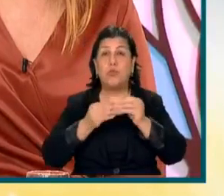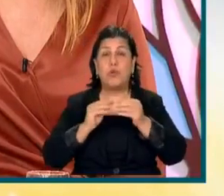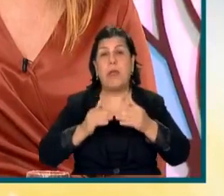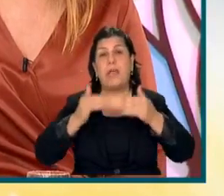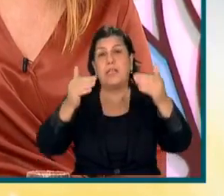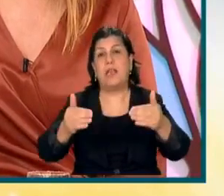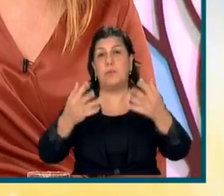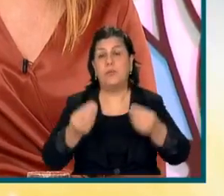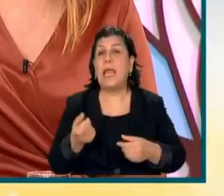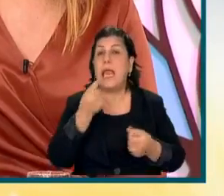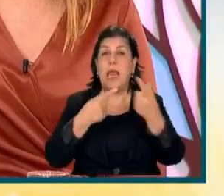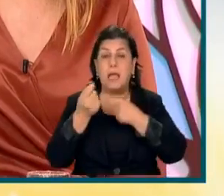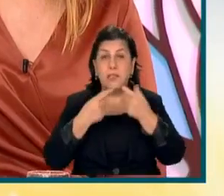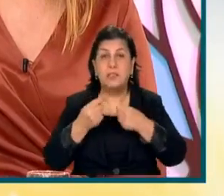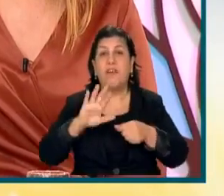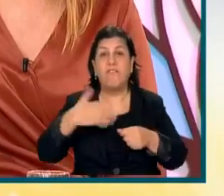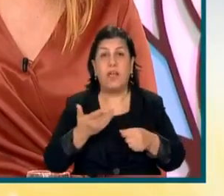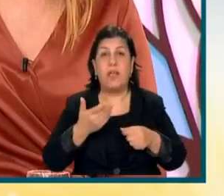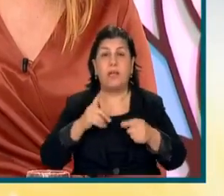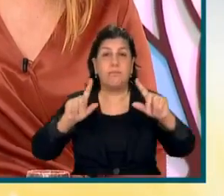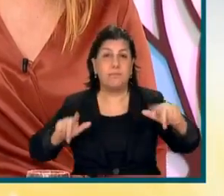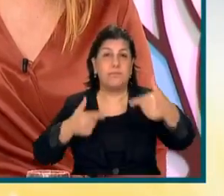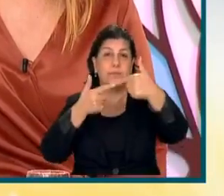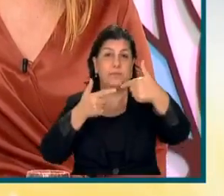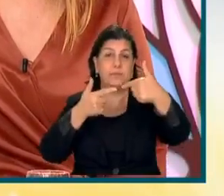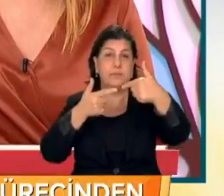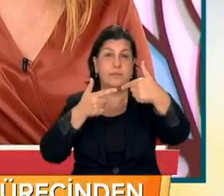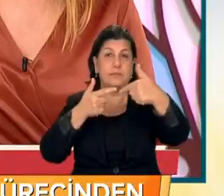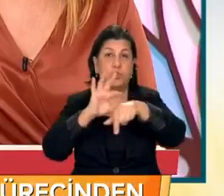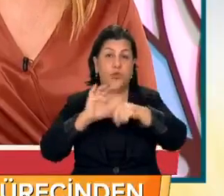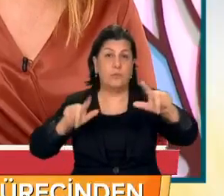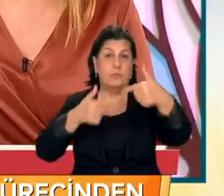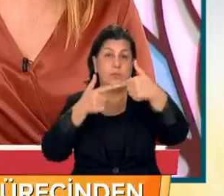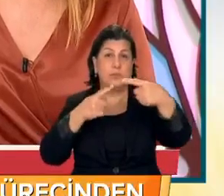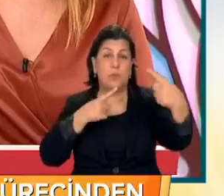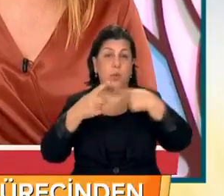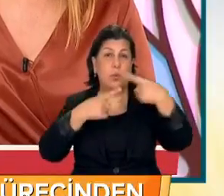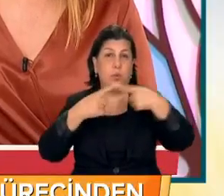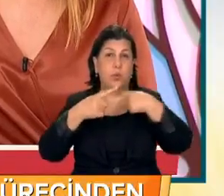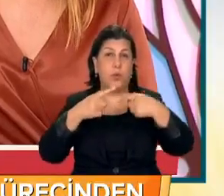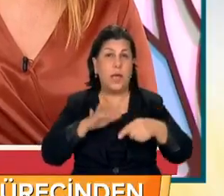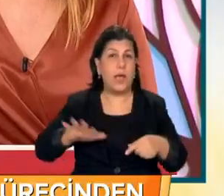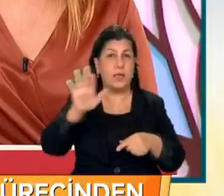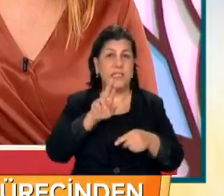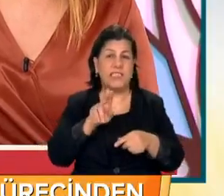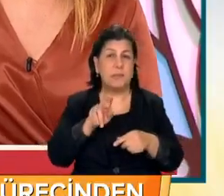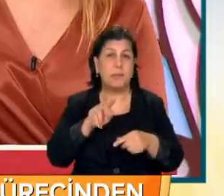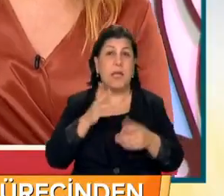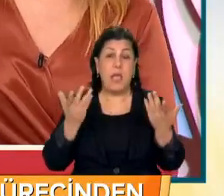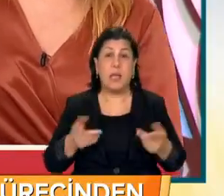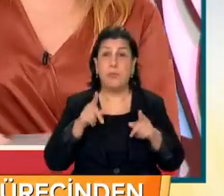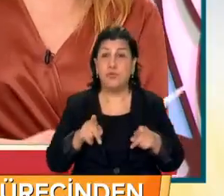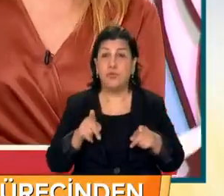erteleyebilir yani ilaç tedavisine ya da online psikoterapide tedavisine devam edip herkes kadar Ama eğer